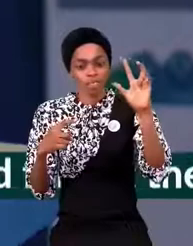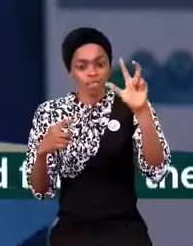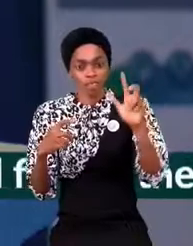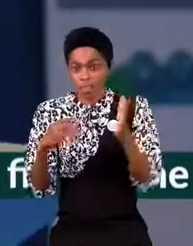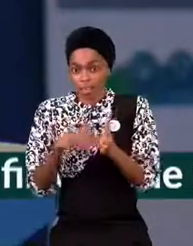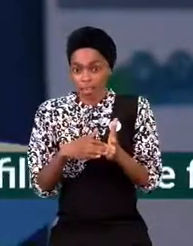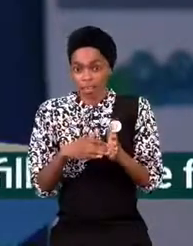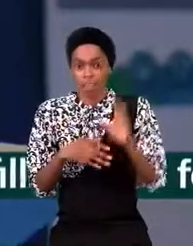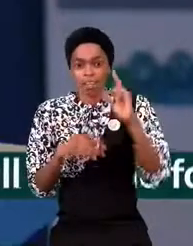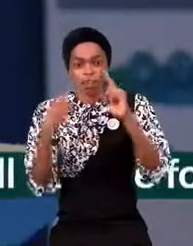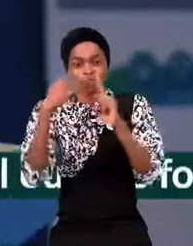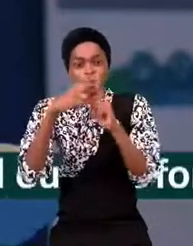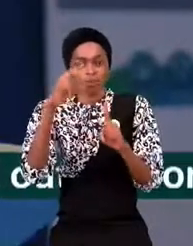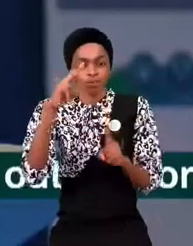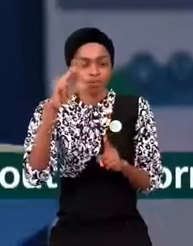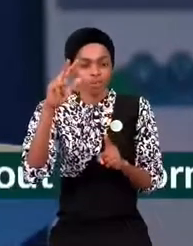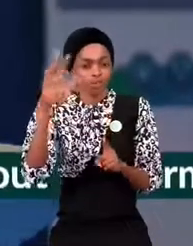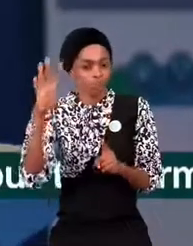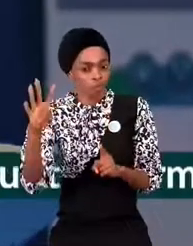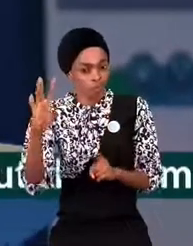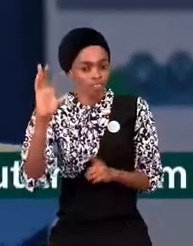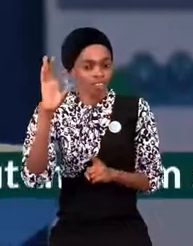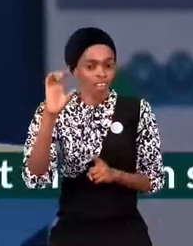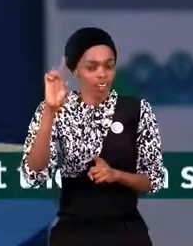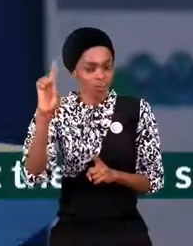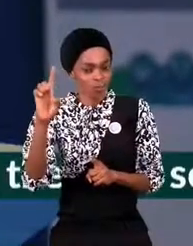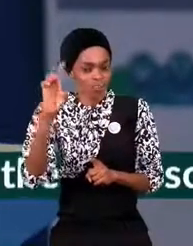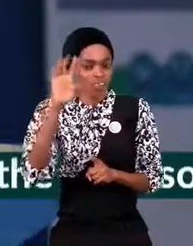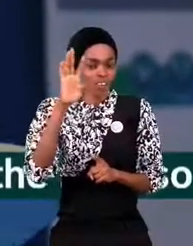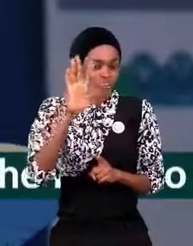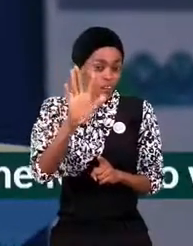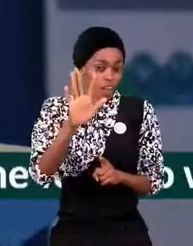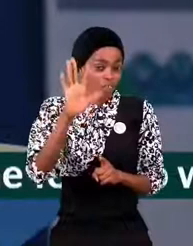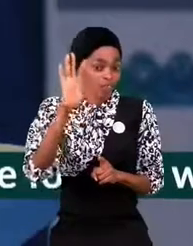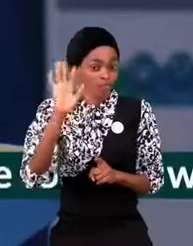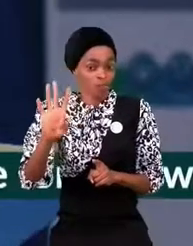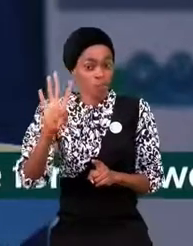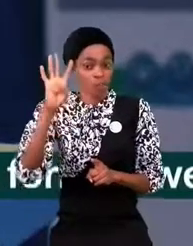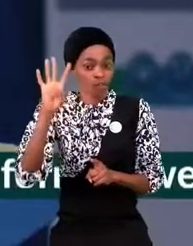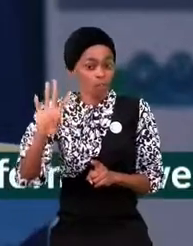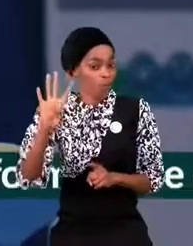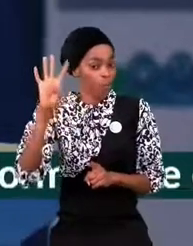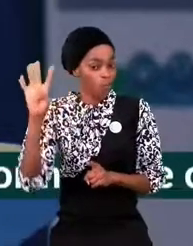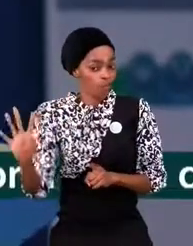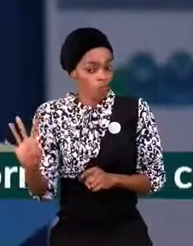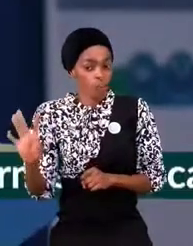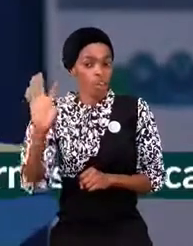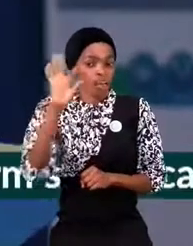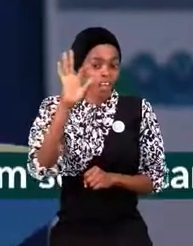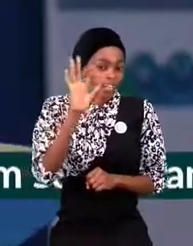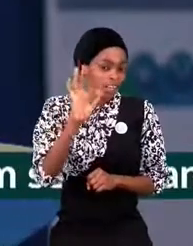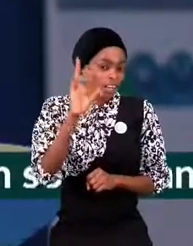91 54 44 92 63. Envoyez-nous